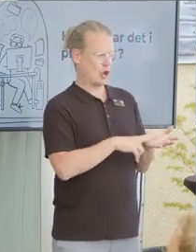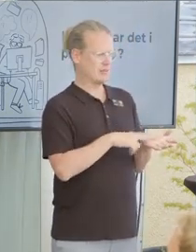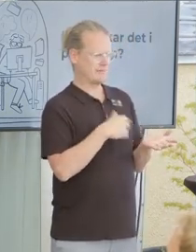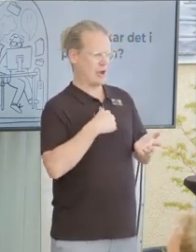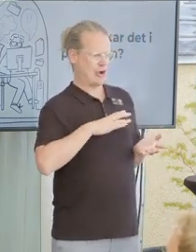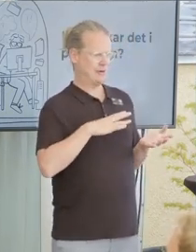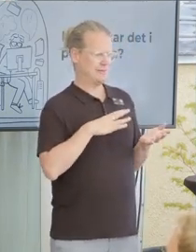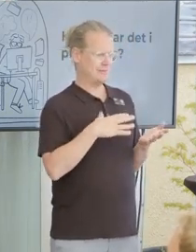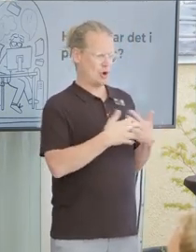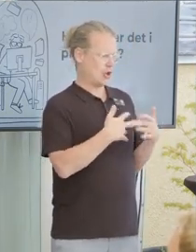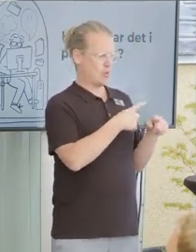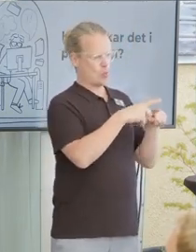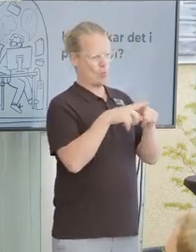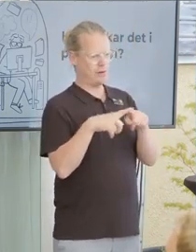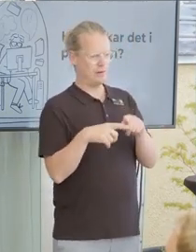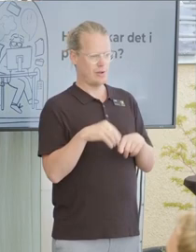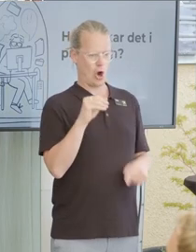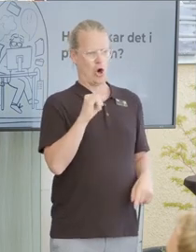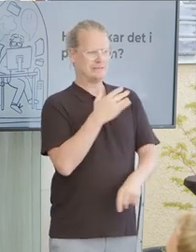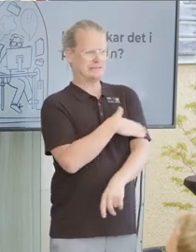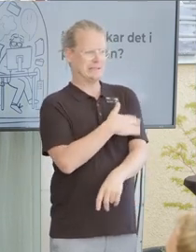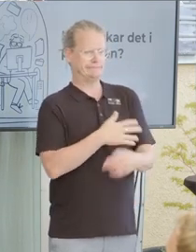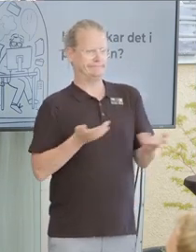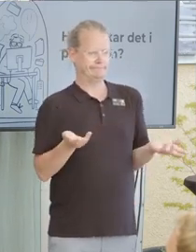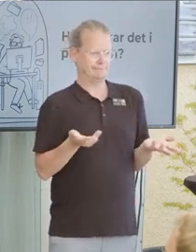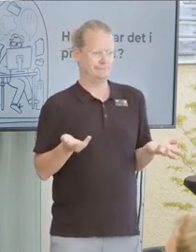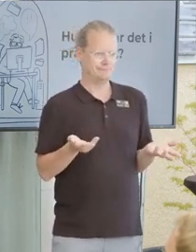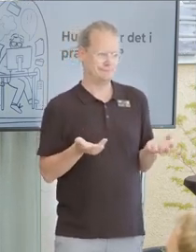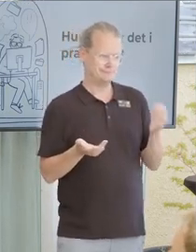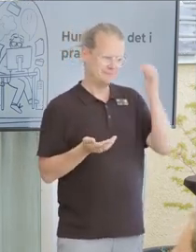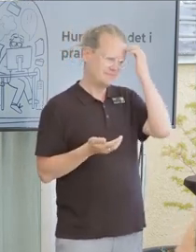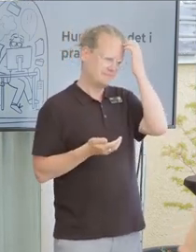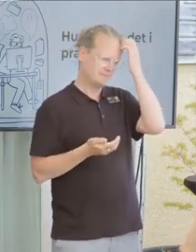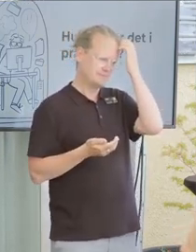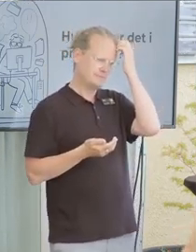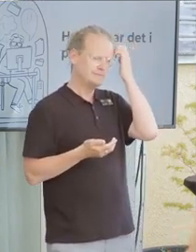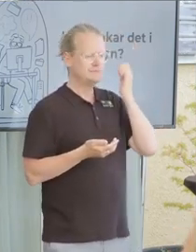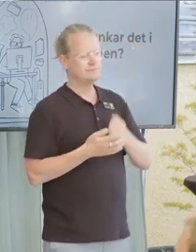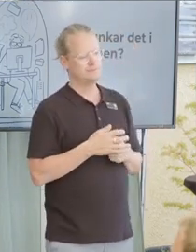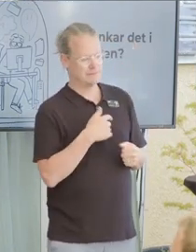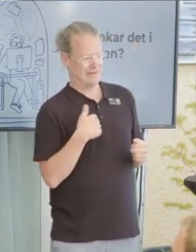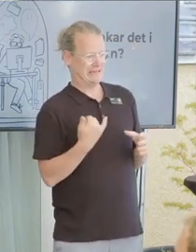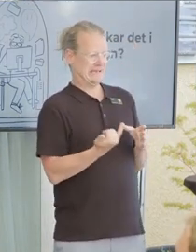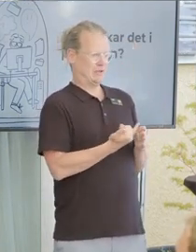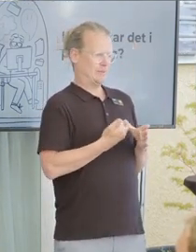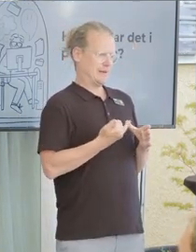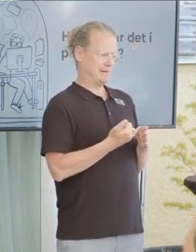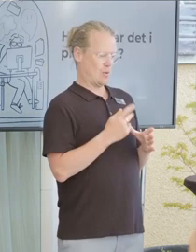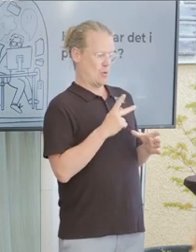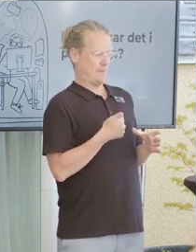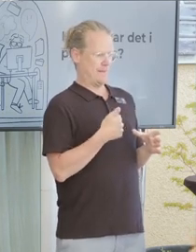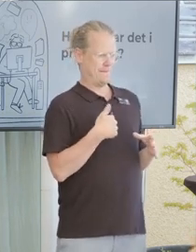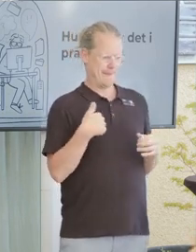shit out. Vi måste ha god data. Och där pratar vi mycket internt nu om att vi befinner oss just nu